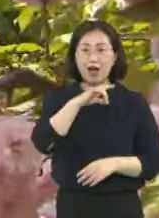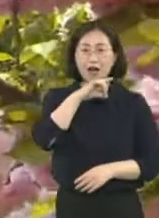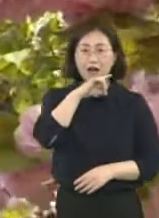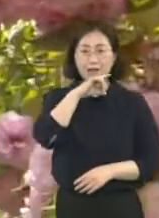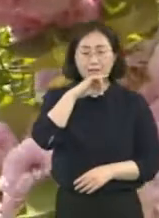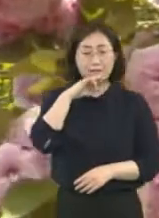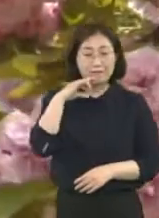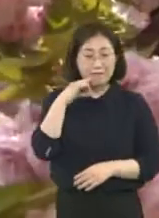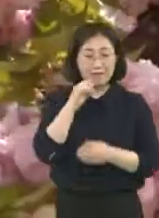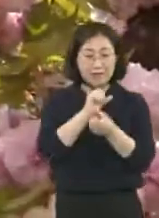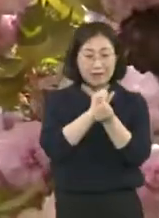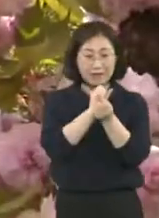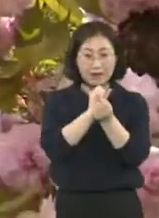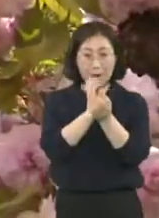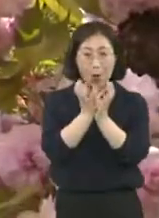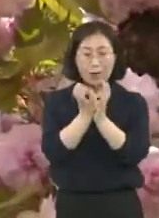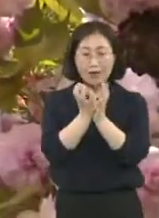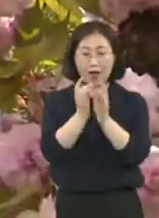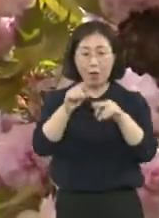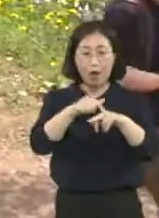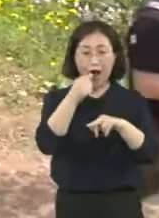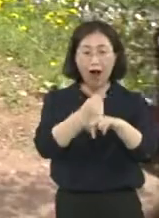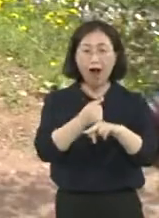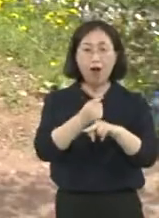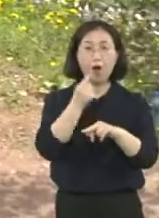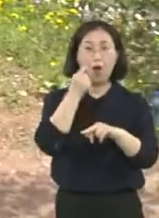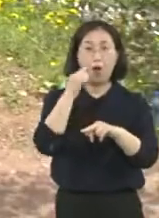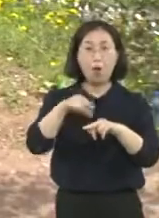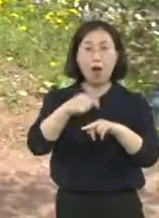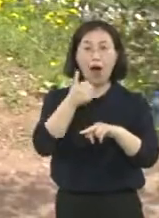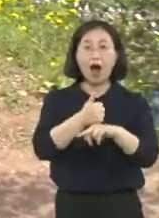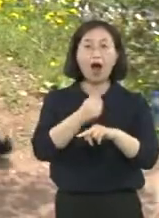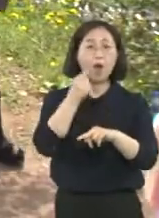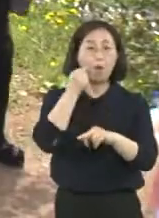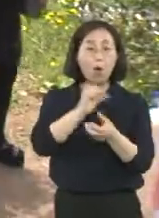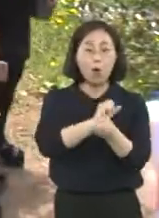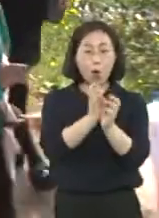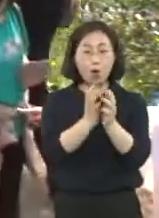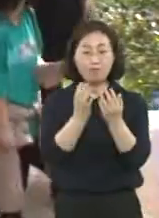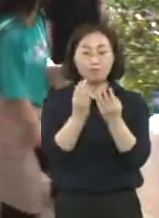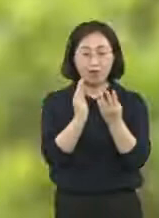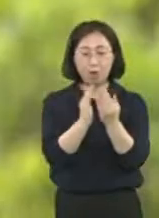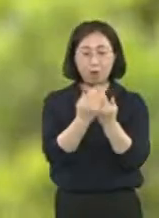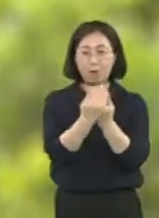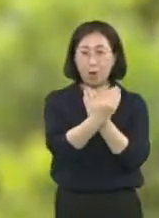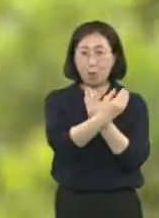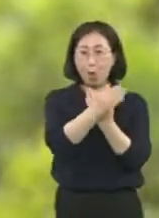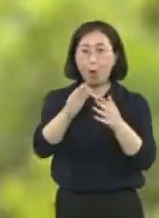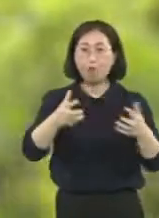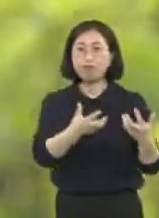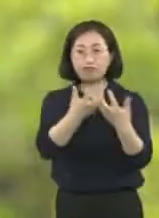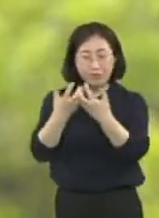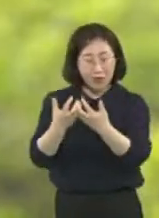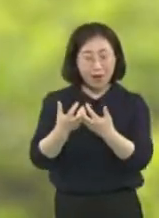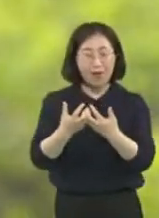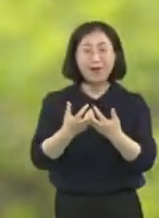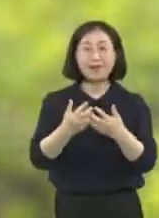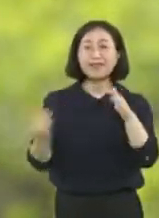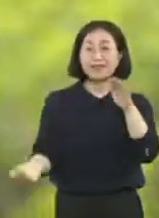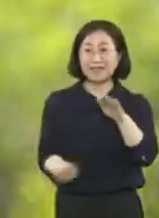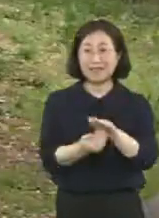겹겹이 모아진 왕벚꽃. 솜사탕을 주렁주렁 매달아 놓은 듯 풍성한 느낌을 주는 왕벚꽃도 활짝